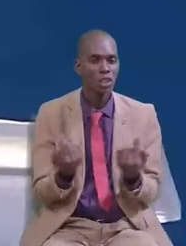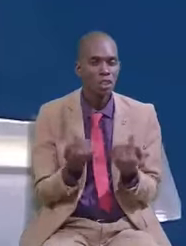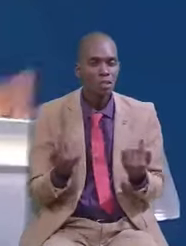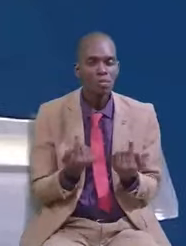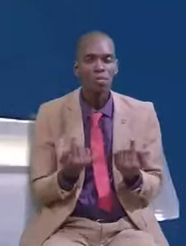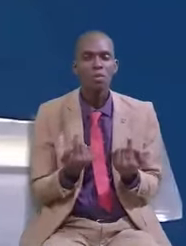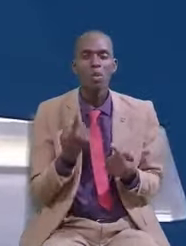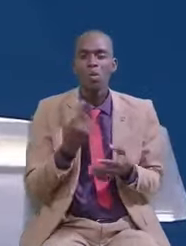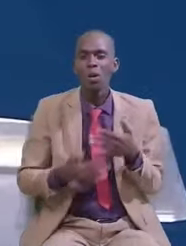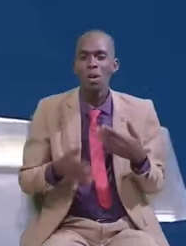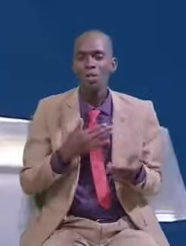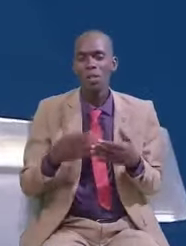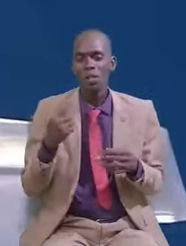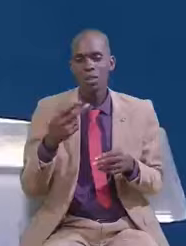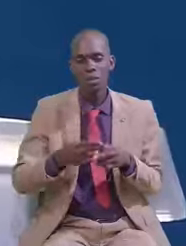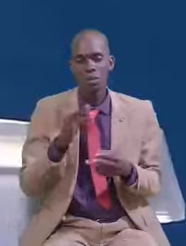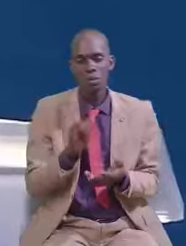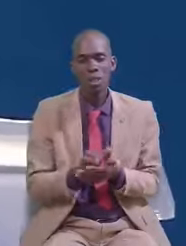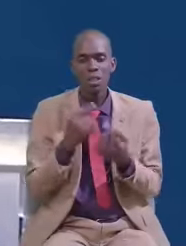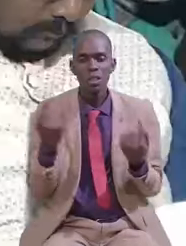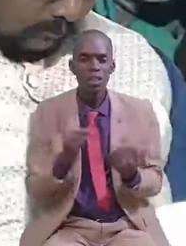quel que soit le nom de cela,